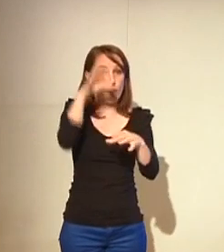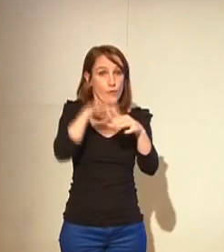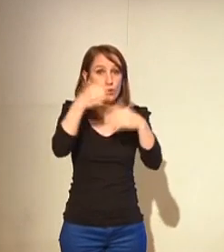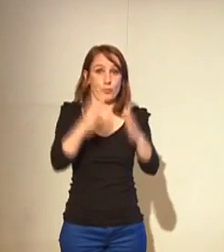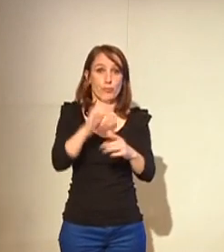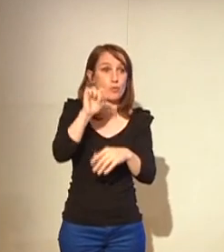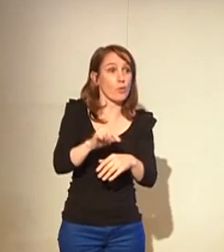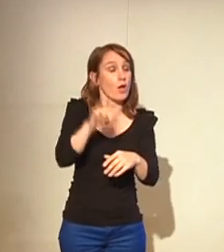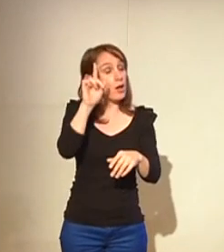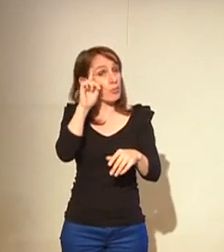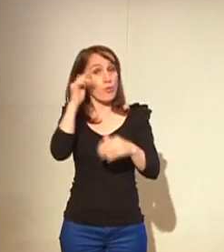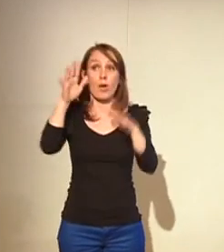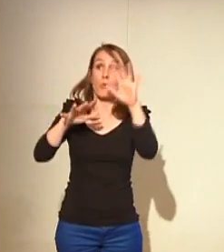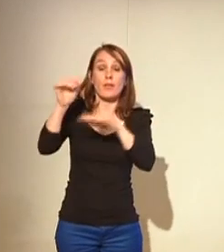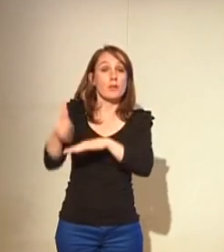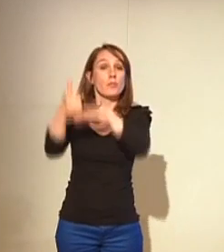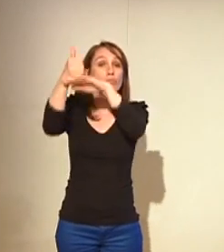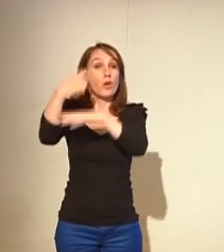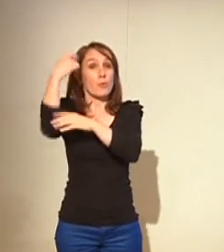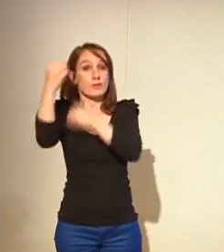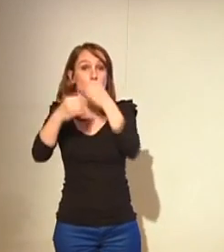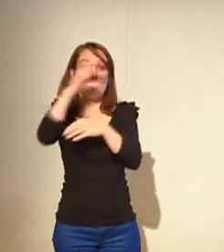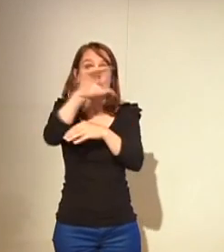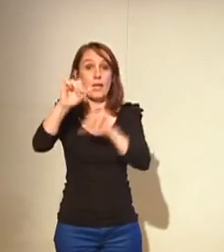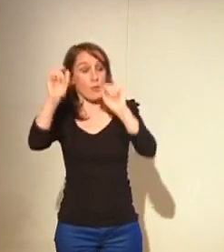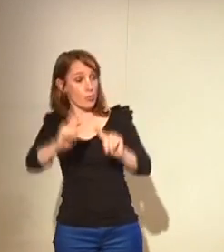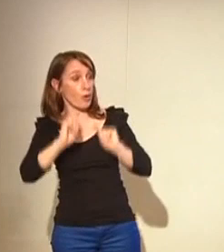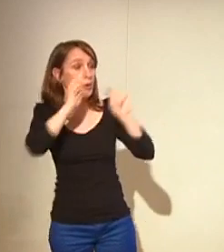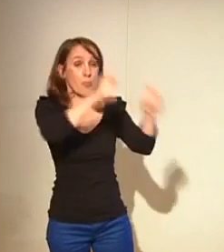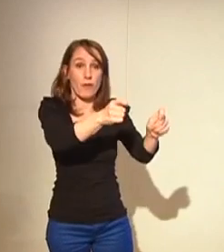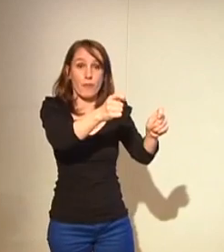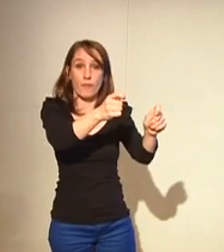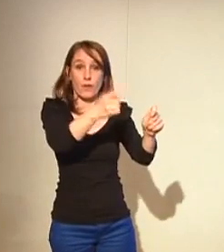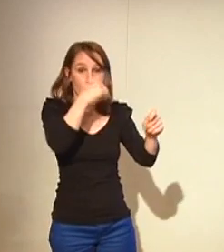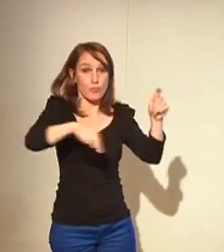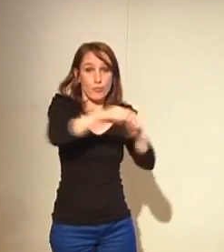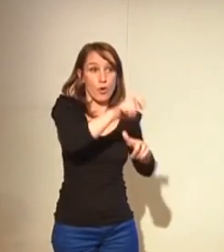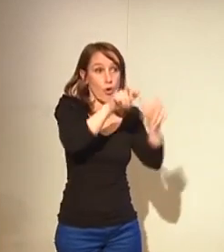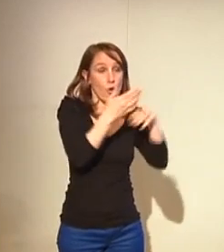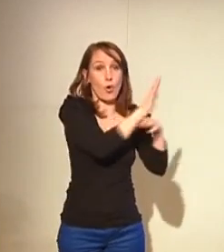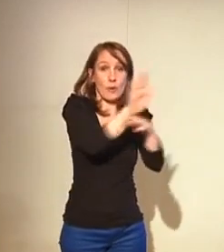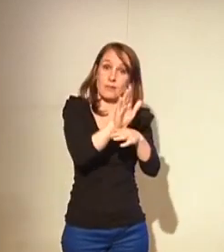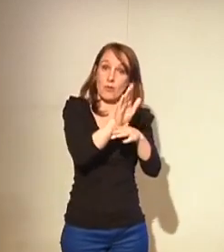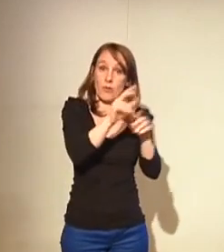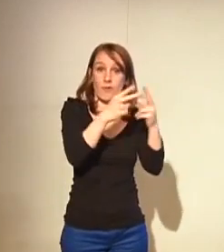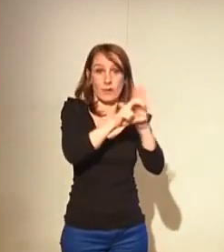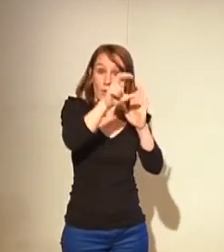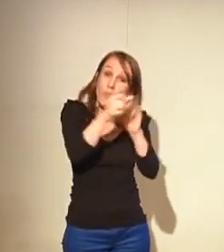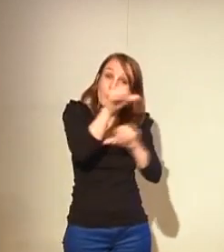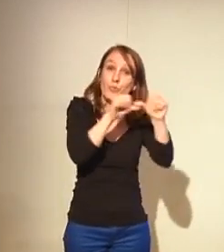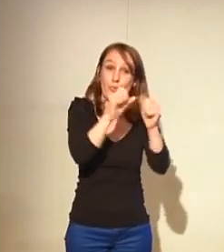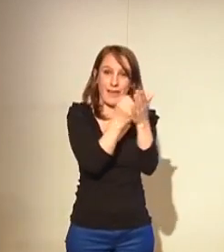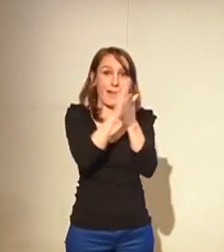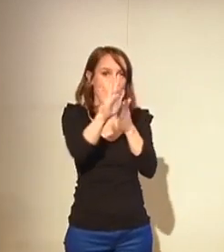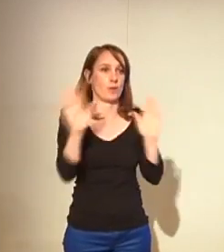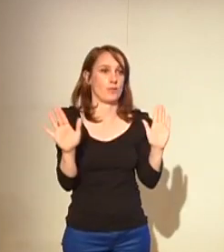pourraiit leur être délégué par le président ou par le conseil d'administration de la SEM territoire 38 mais uniquement un titre gratuit et donc je